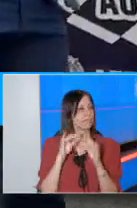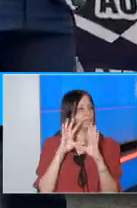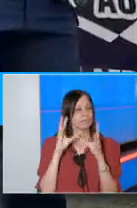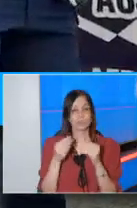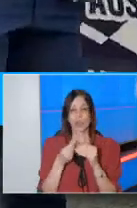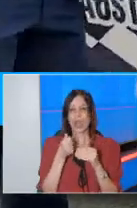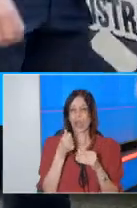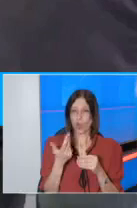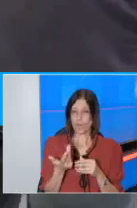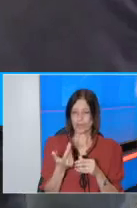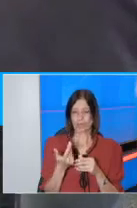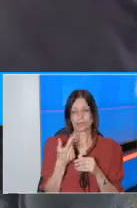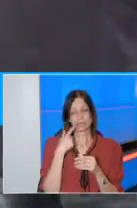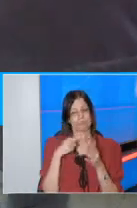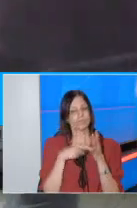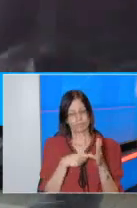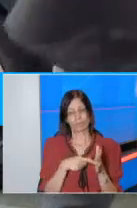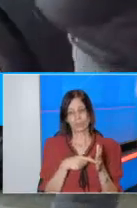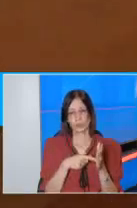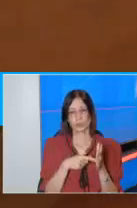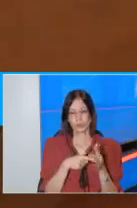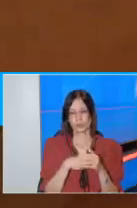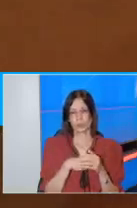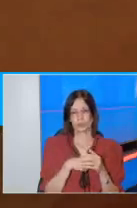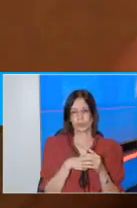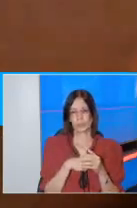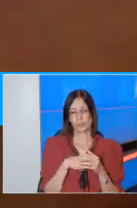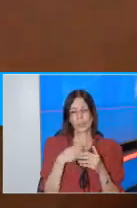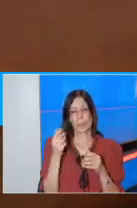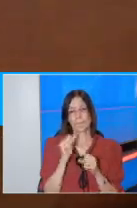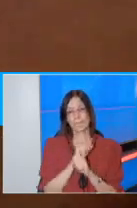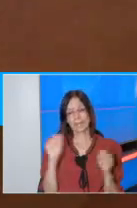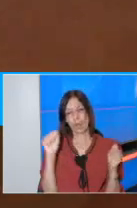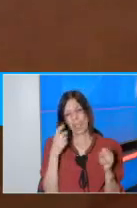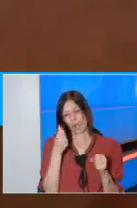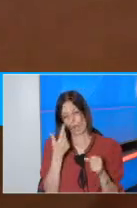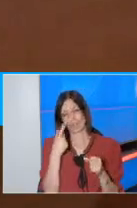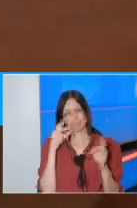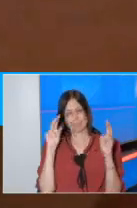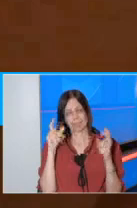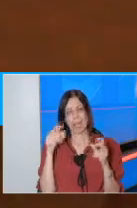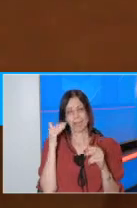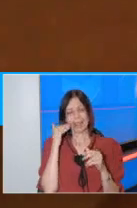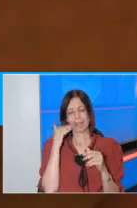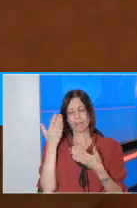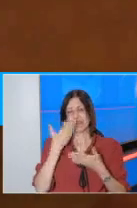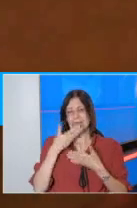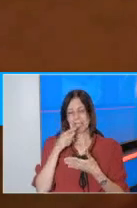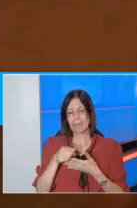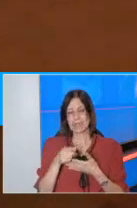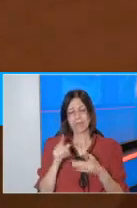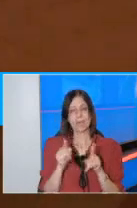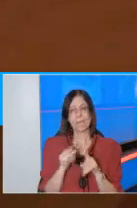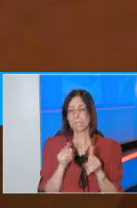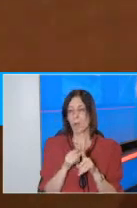הכופר שאנחנו מכירים למשל. עכשיו, בעיקרון פיגועי כופר נקרא לזה, כי זה ממש, האמריקאים היום מתייחסים לזה כאל